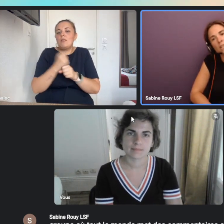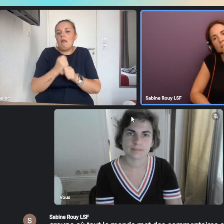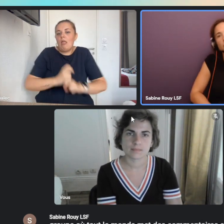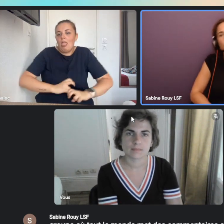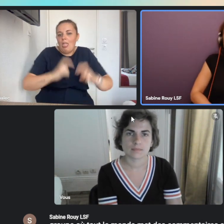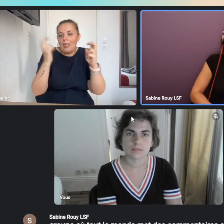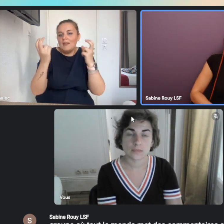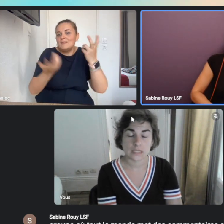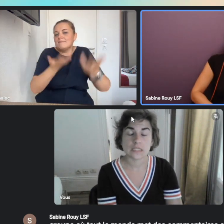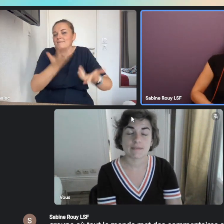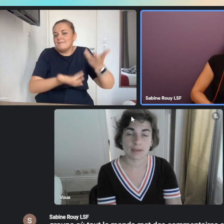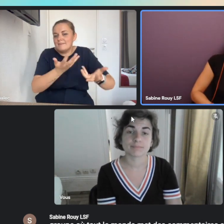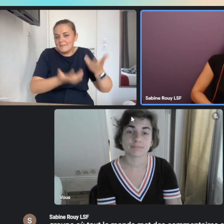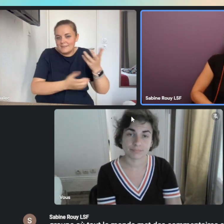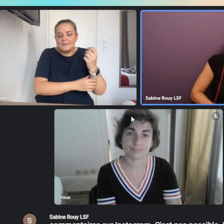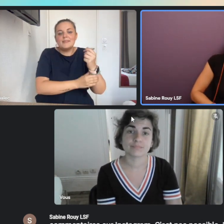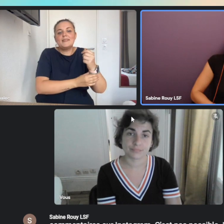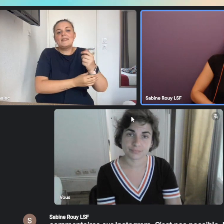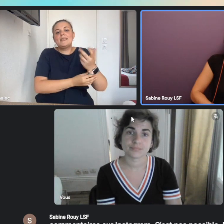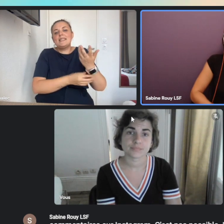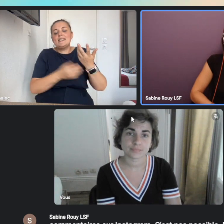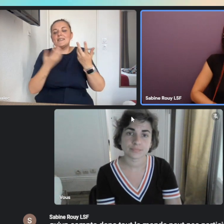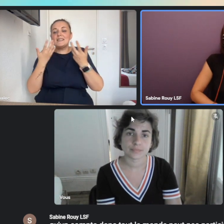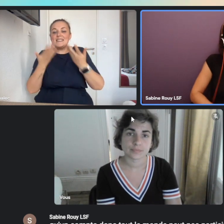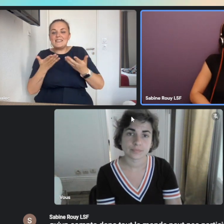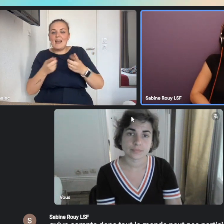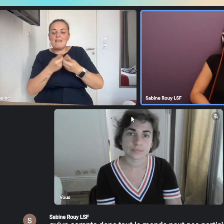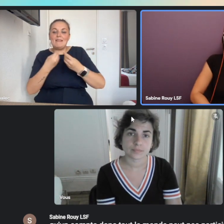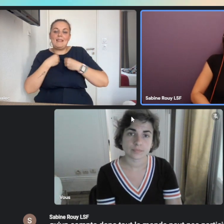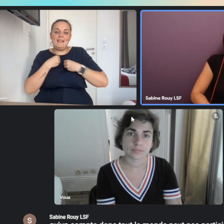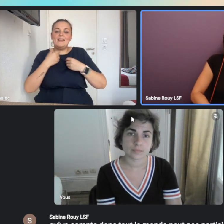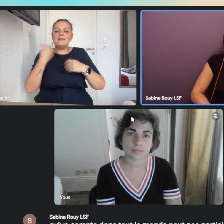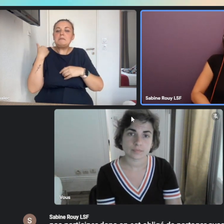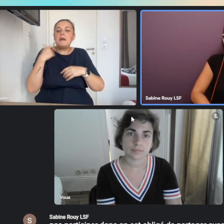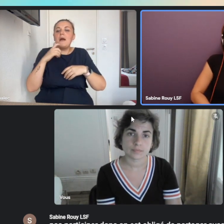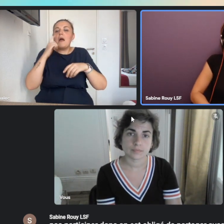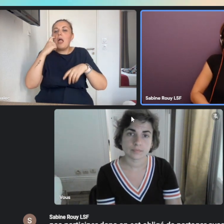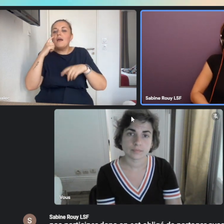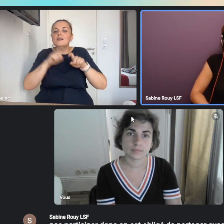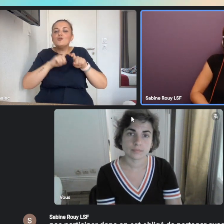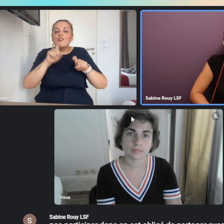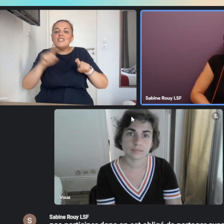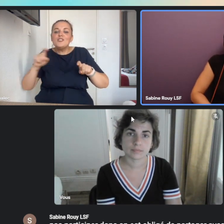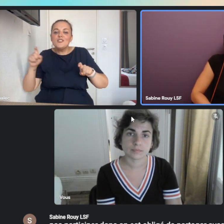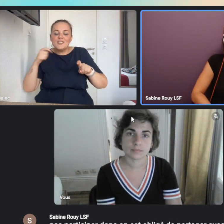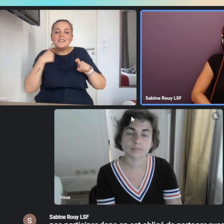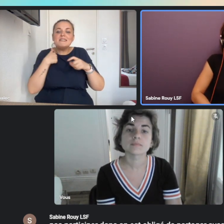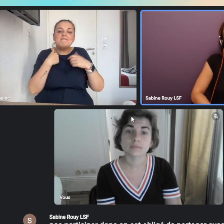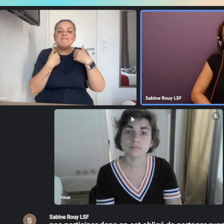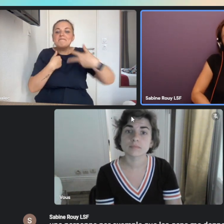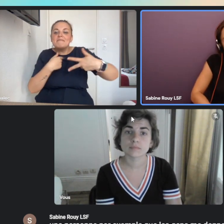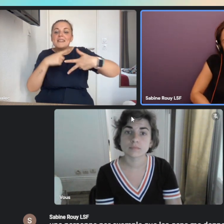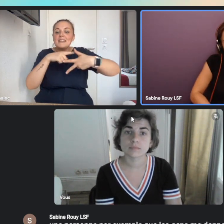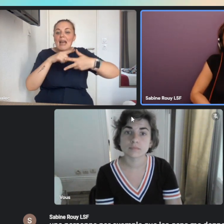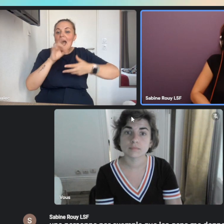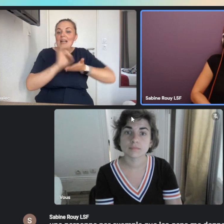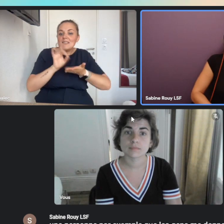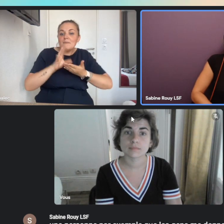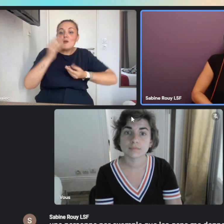moi qui les diffuse. Donc le risque, c'est que du coup, au niveau de la charge de travail, ce soit énorme. Donc c'est un exemple qu'on m'a donné. J'ai fait un